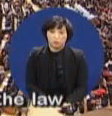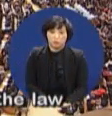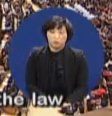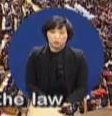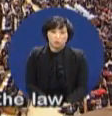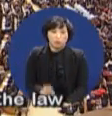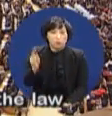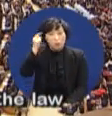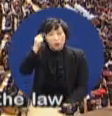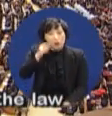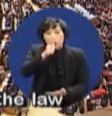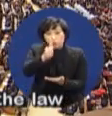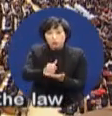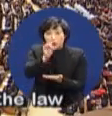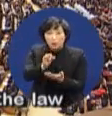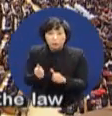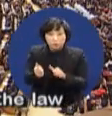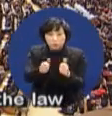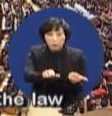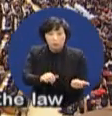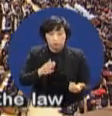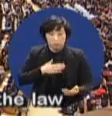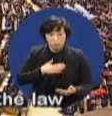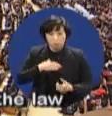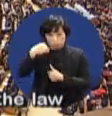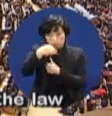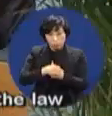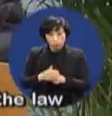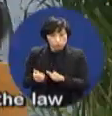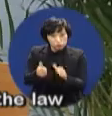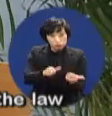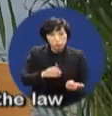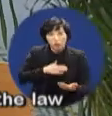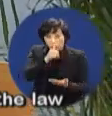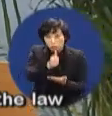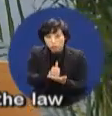죄값은 사망. 네가 짊어지고 죽어야 할 죄.